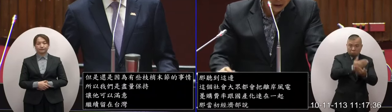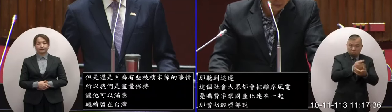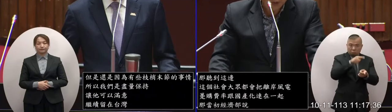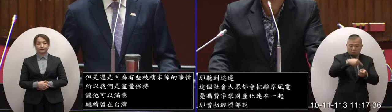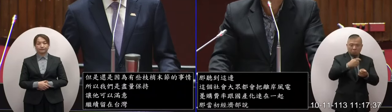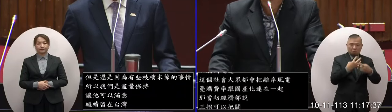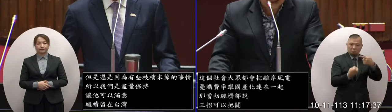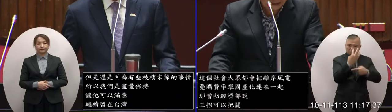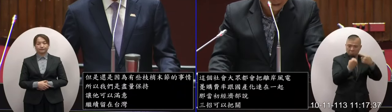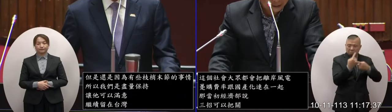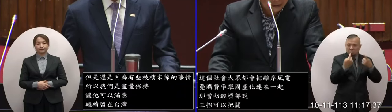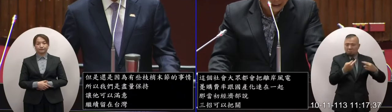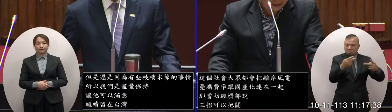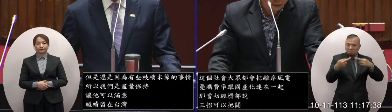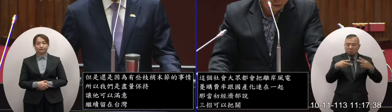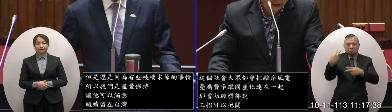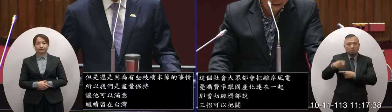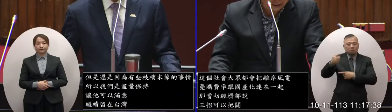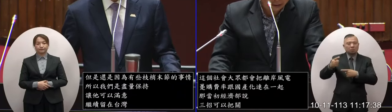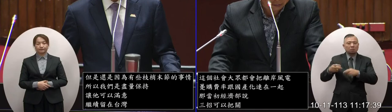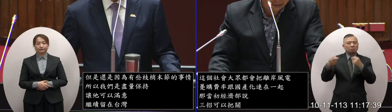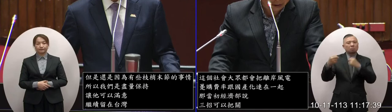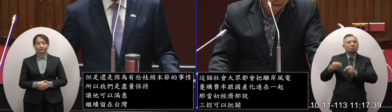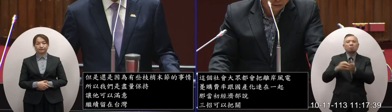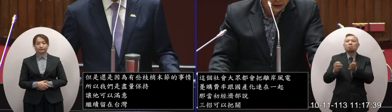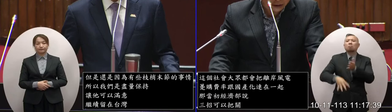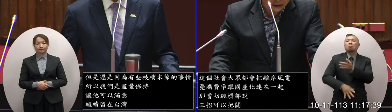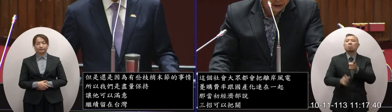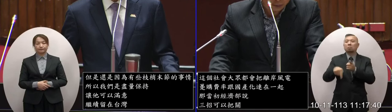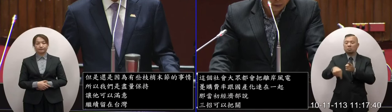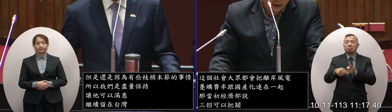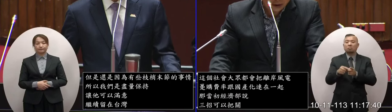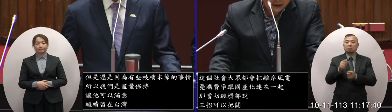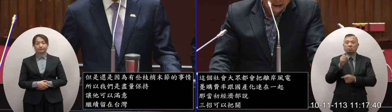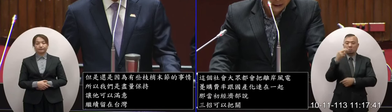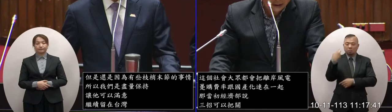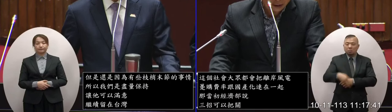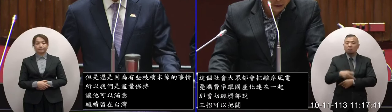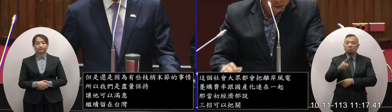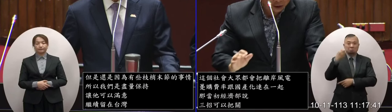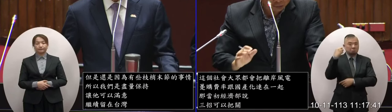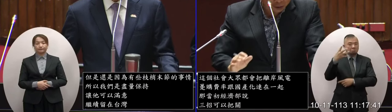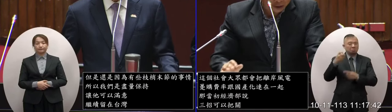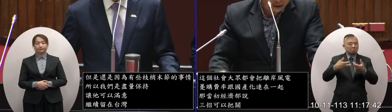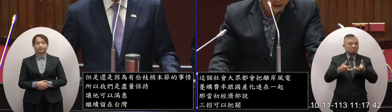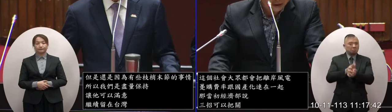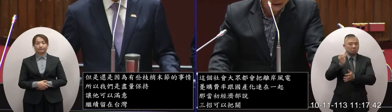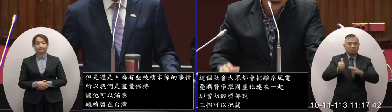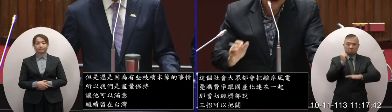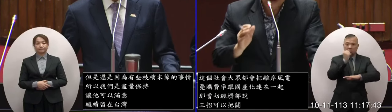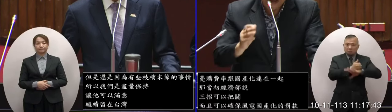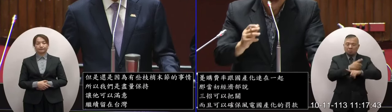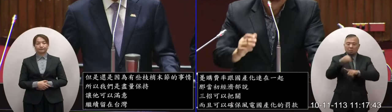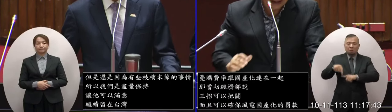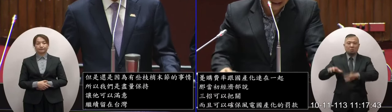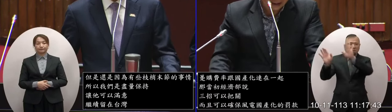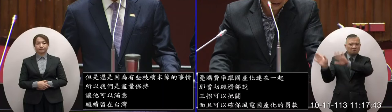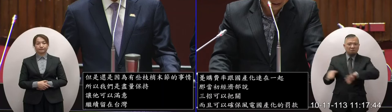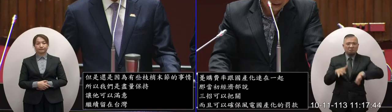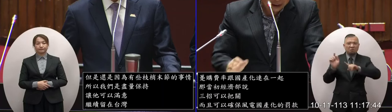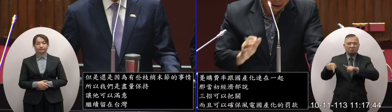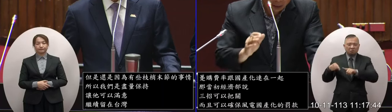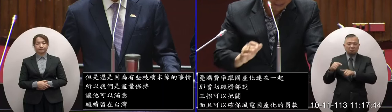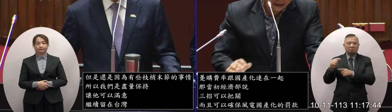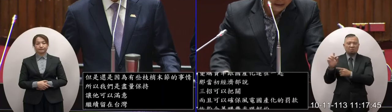到了经济部郭部长您来主政以后哦，主政经济部上任以后就替风电业者大开